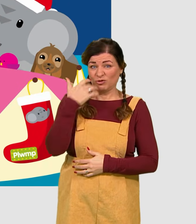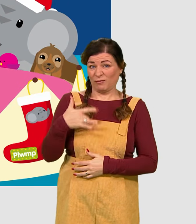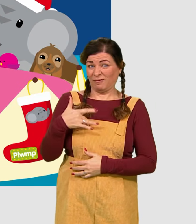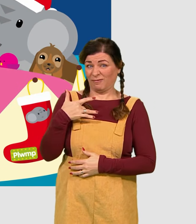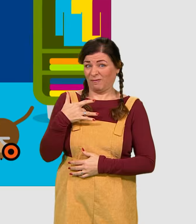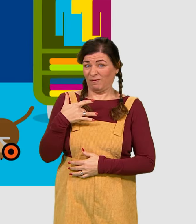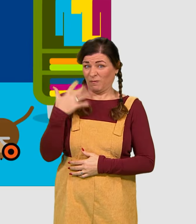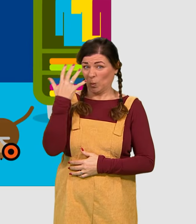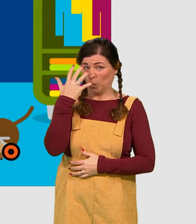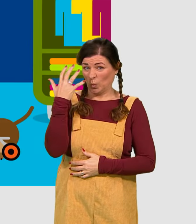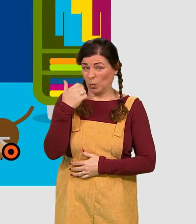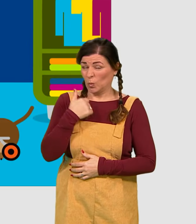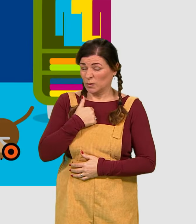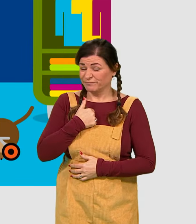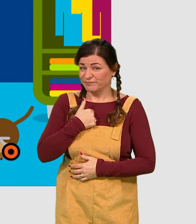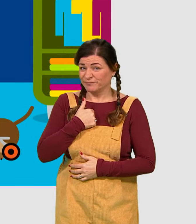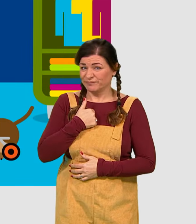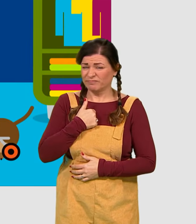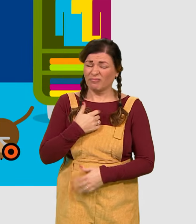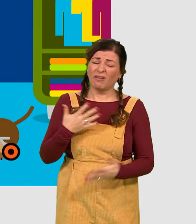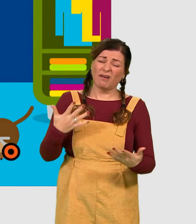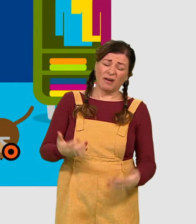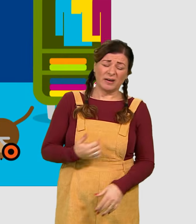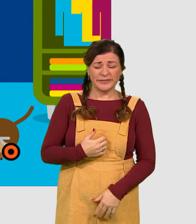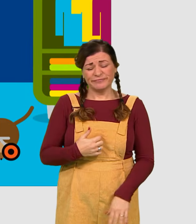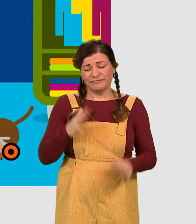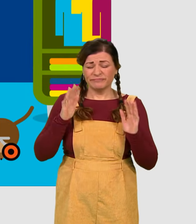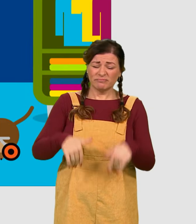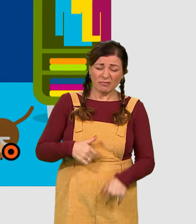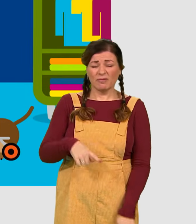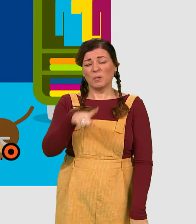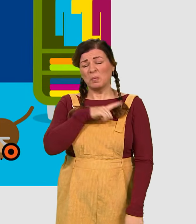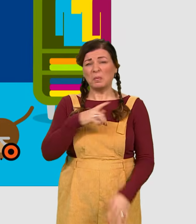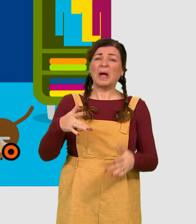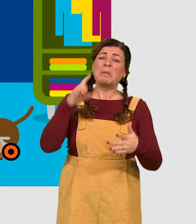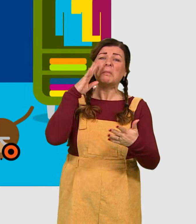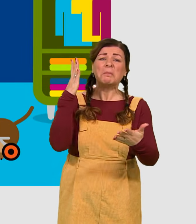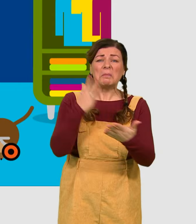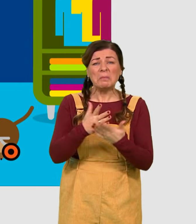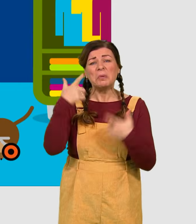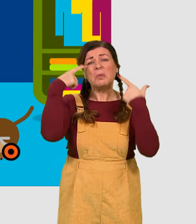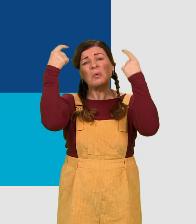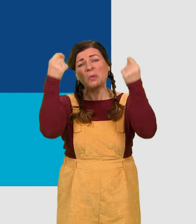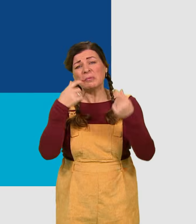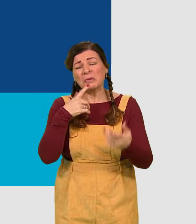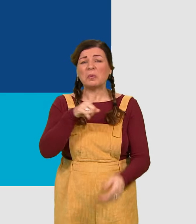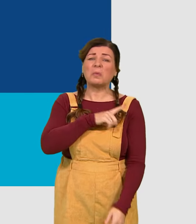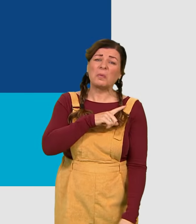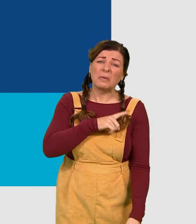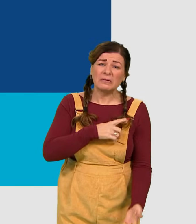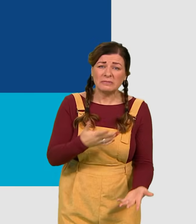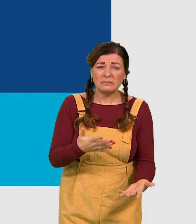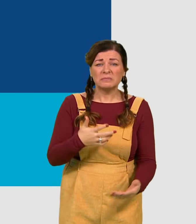wirion, beth oedd yn bod arni hi'n credu nonsens y corach am yr hedyn bach hyd.